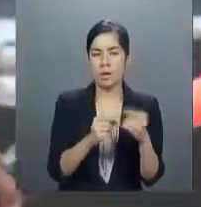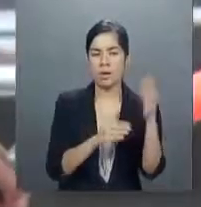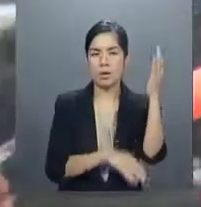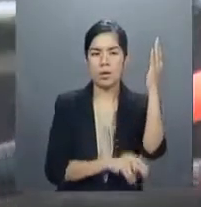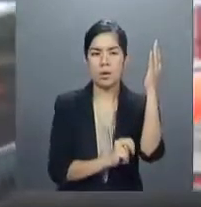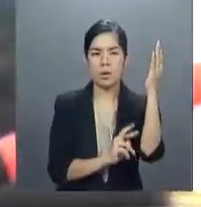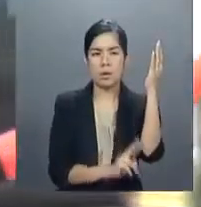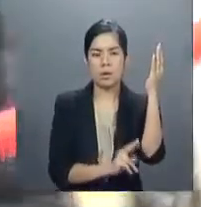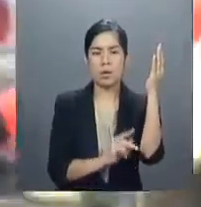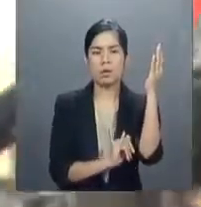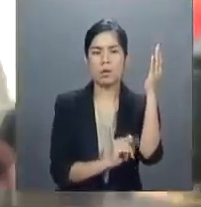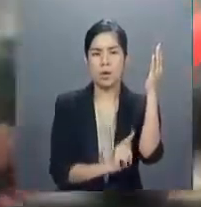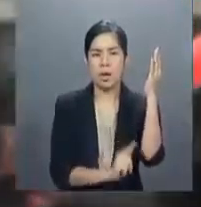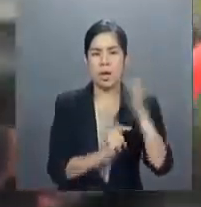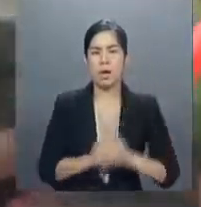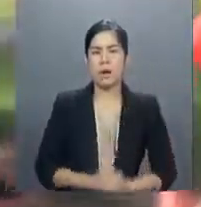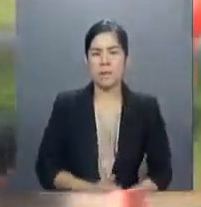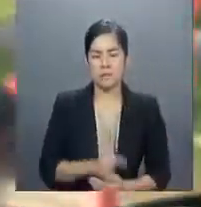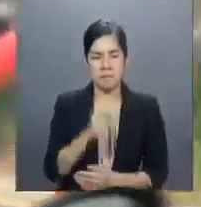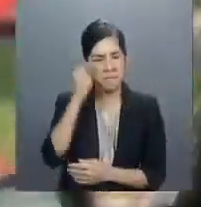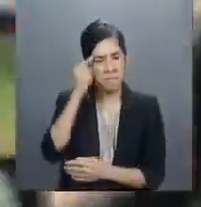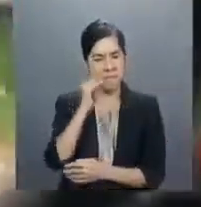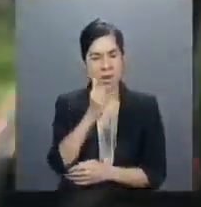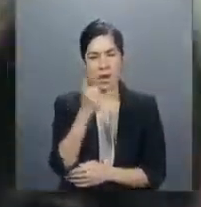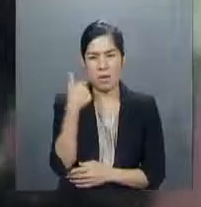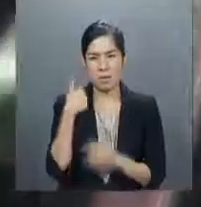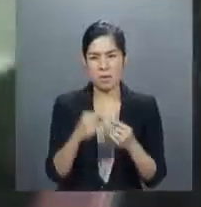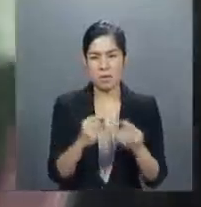คะเพื่อเตรียมก่อเหตุใน3จังหวัดชายแดนภาคใต้